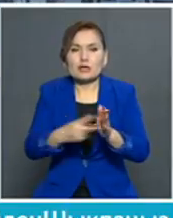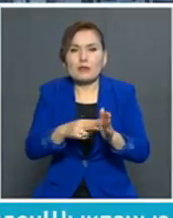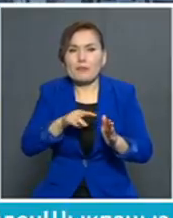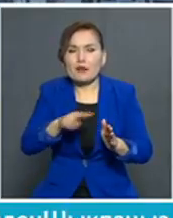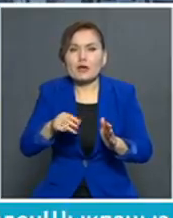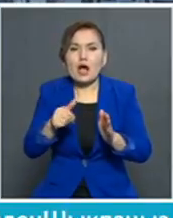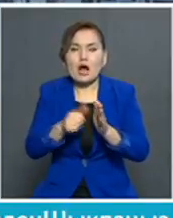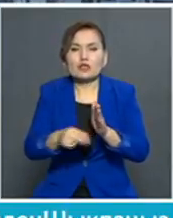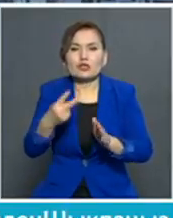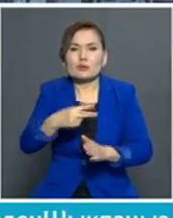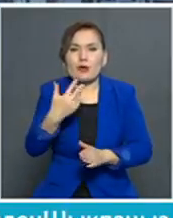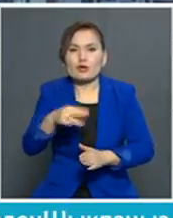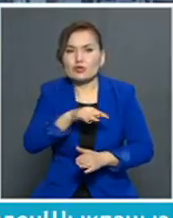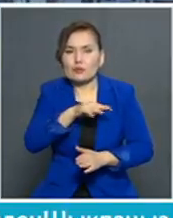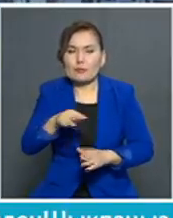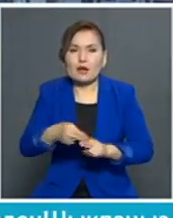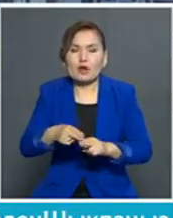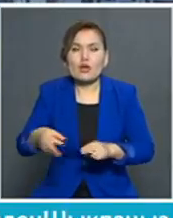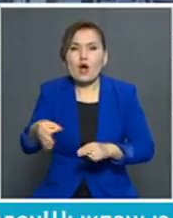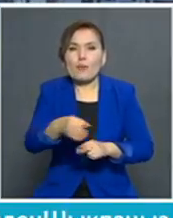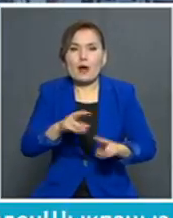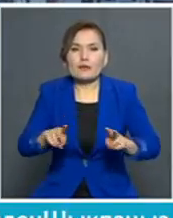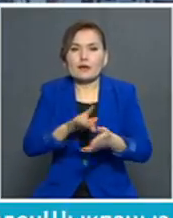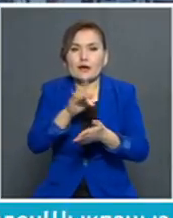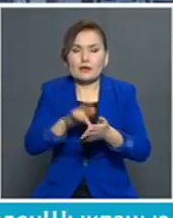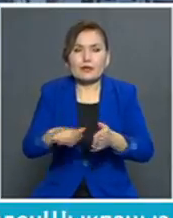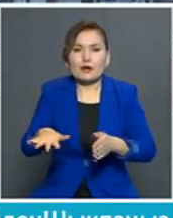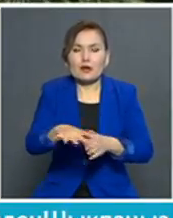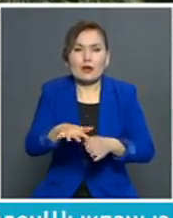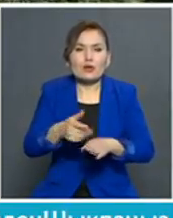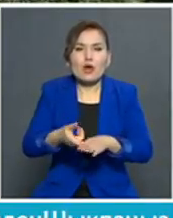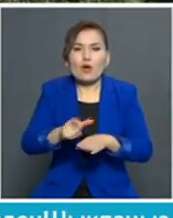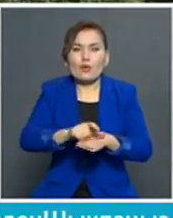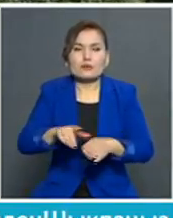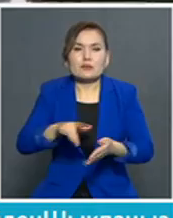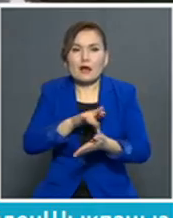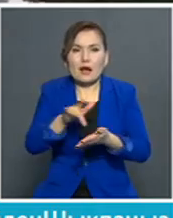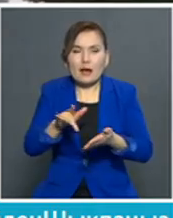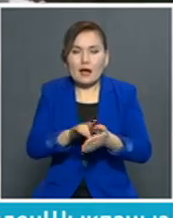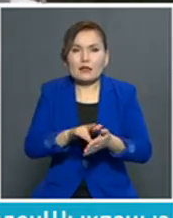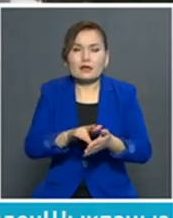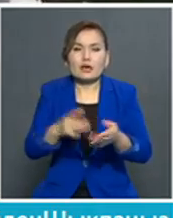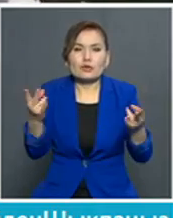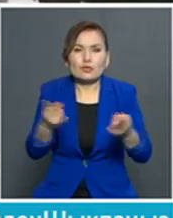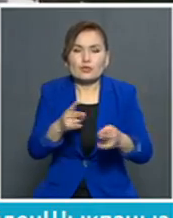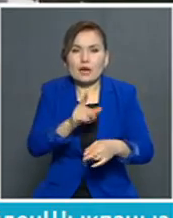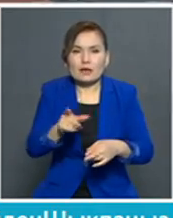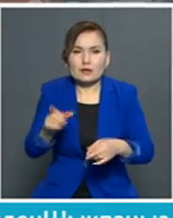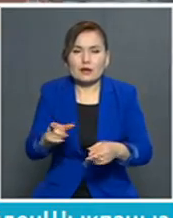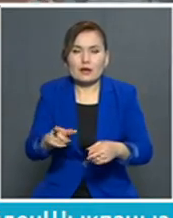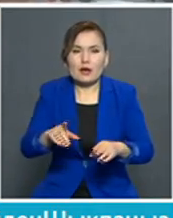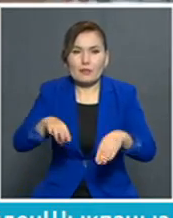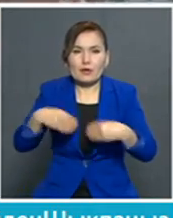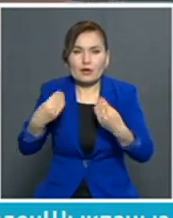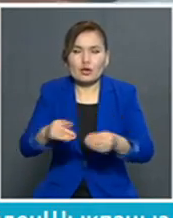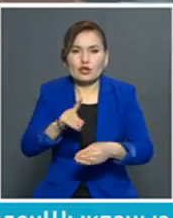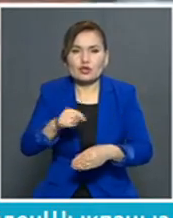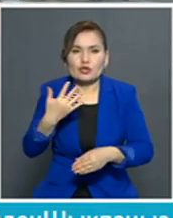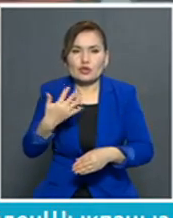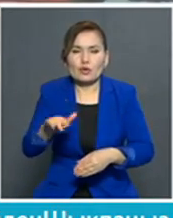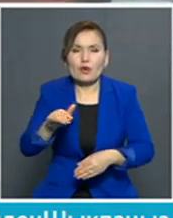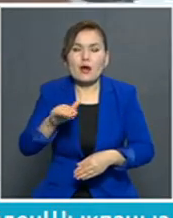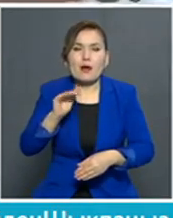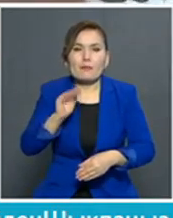миллиард 623 миллионы облыстар, елорда мен республикалық маңызы бар қалаларға аударылып, 150 мыңнан астам адамға үлестірілді.